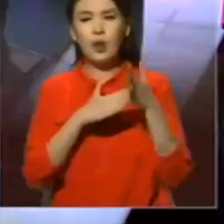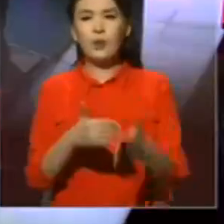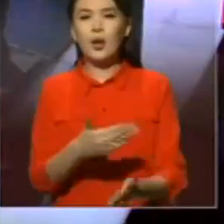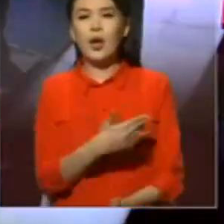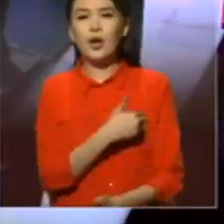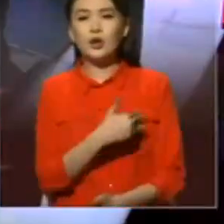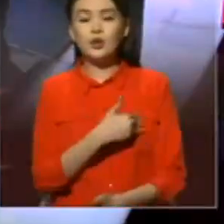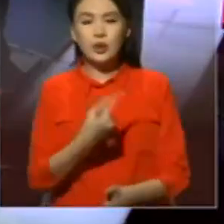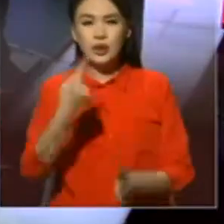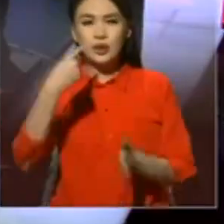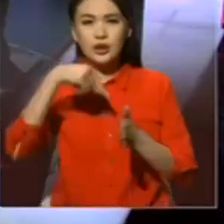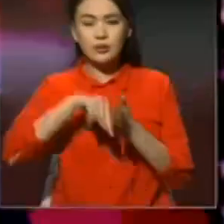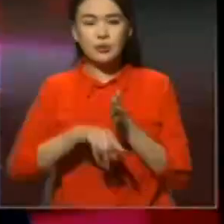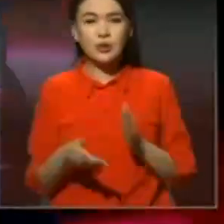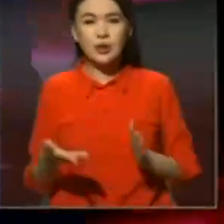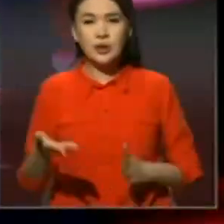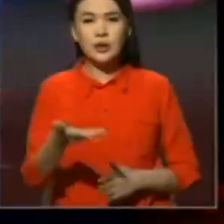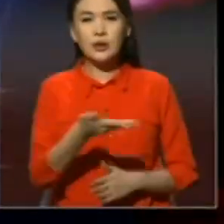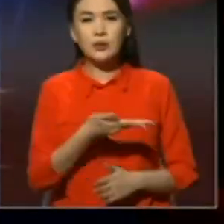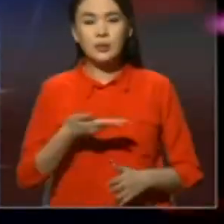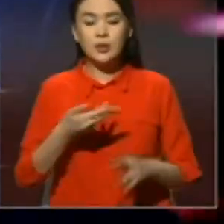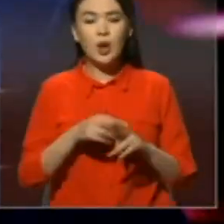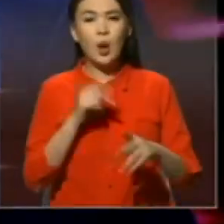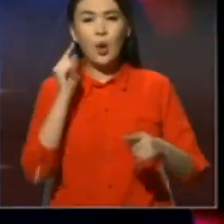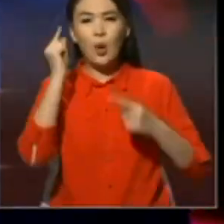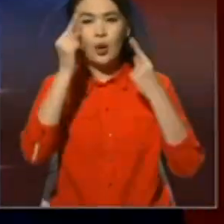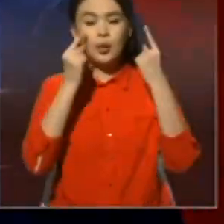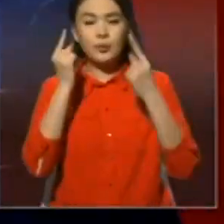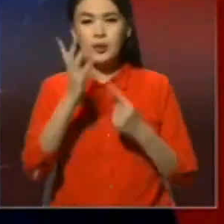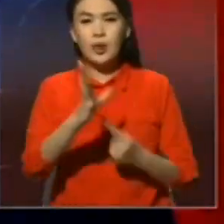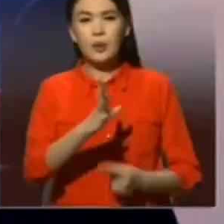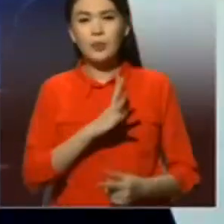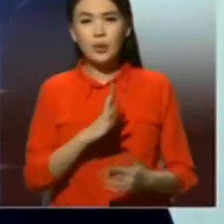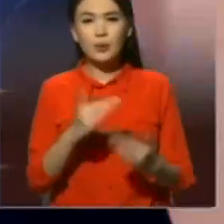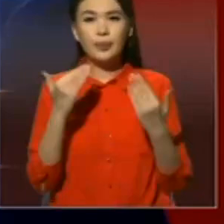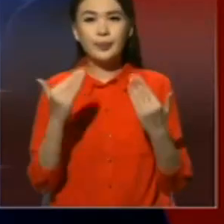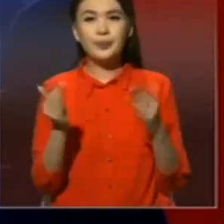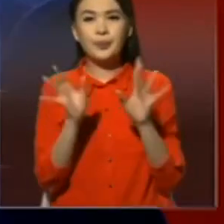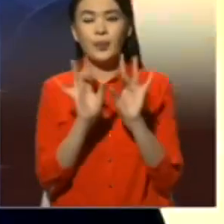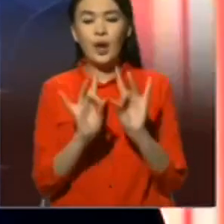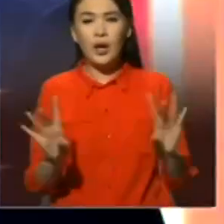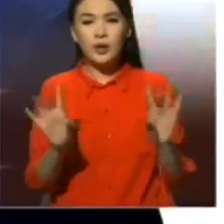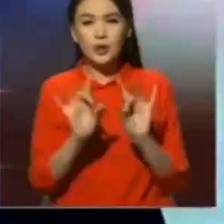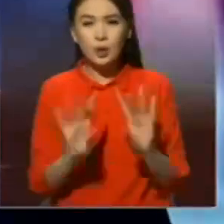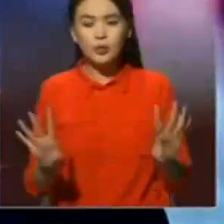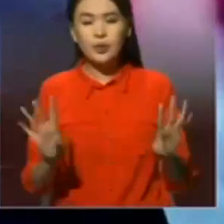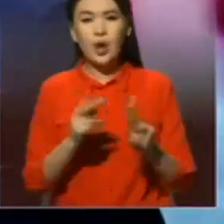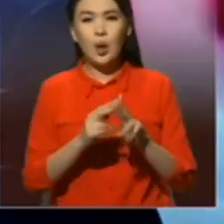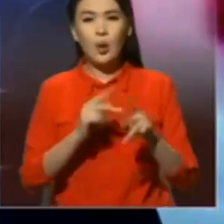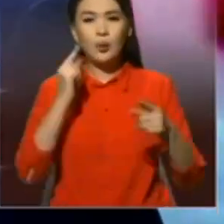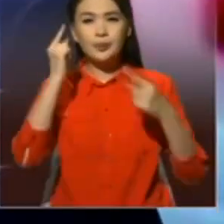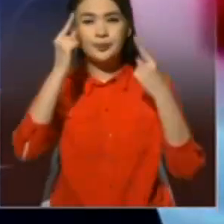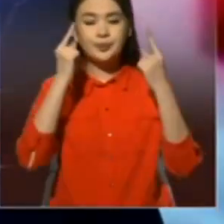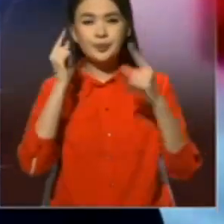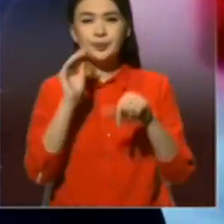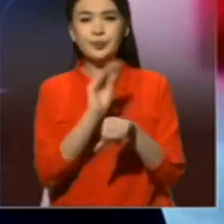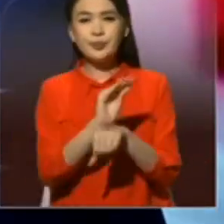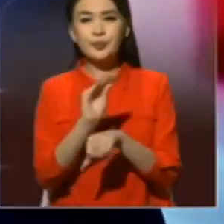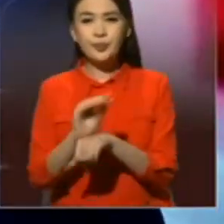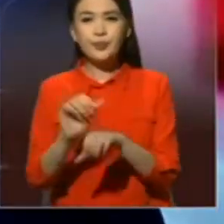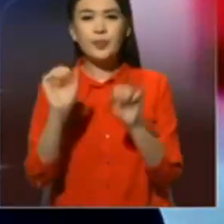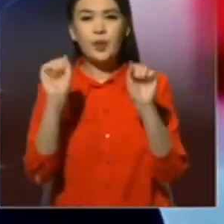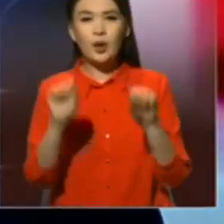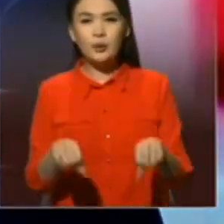ғой, ішімізден ойлап келген дүниенің бүгін бәрін айтуымызға, ойымызды ортаға салуға толық